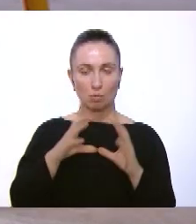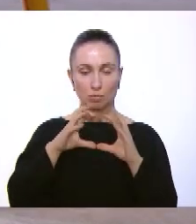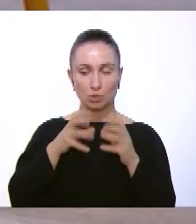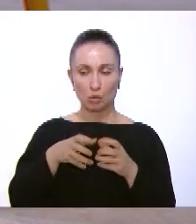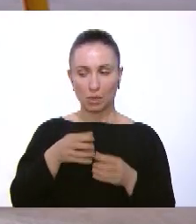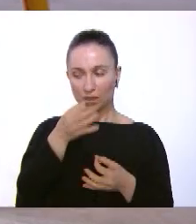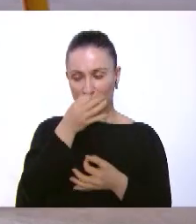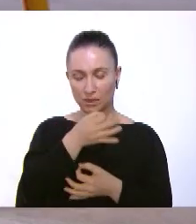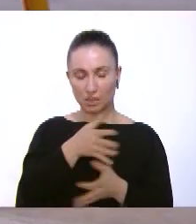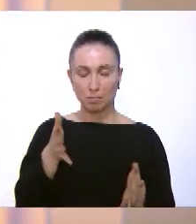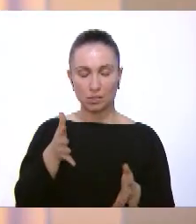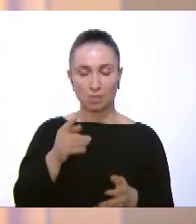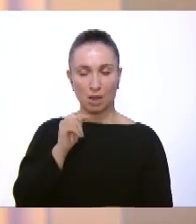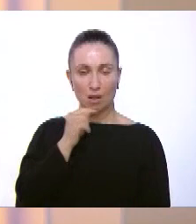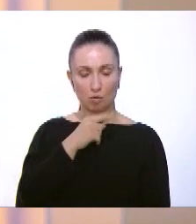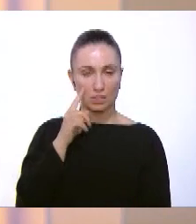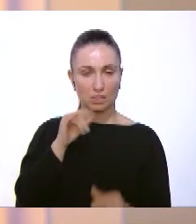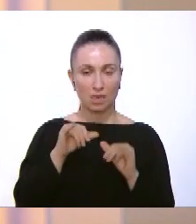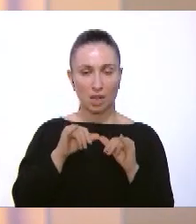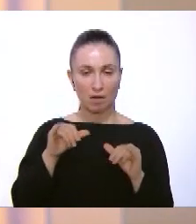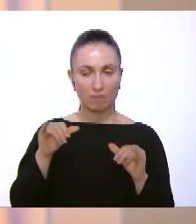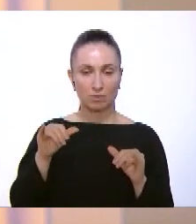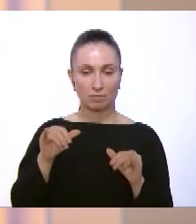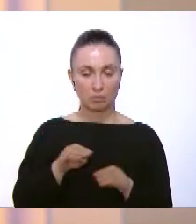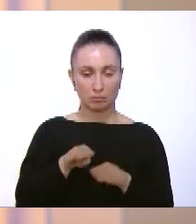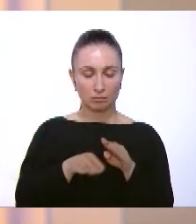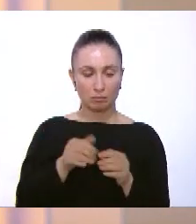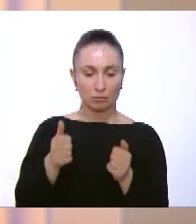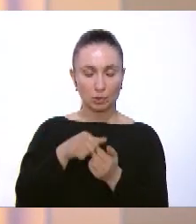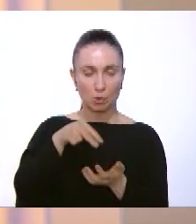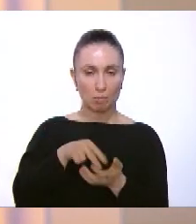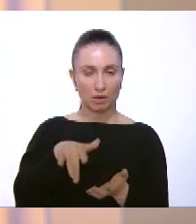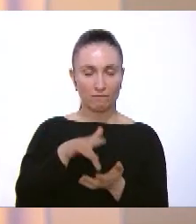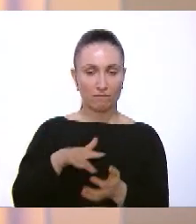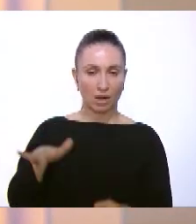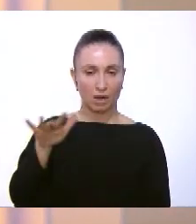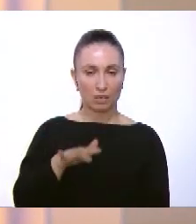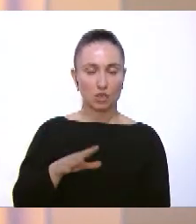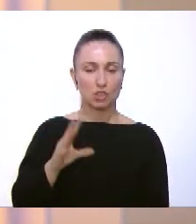მსოფლიოში ნებისმიერი ეკონომიკური განვითარების საფეხურზე მდგომ ქვეყანას